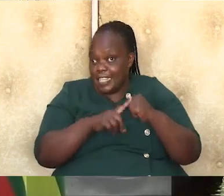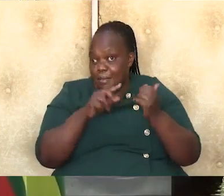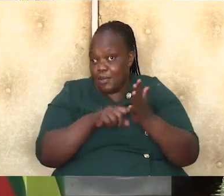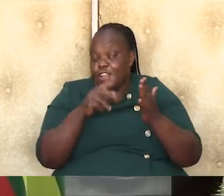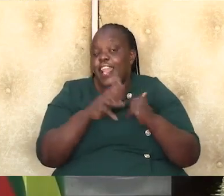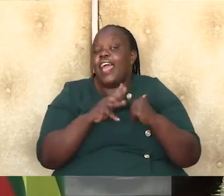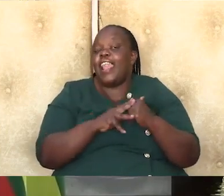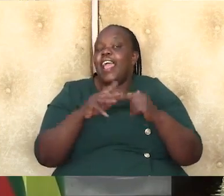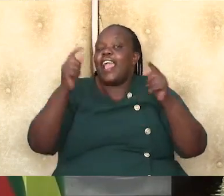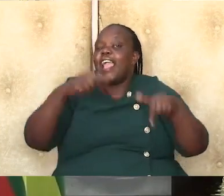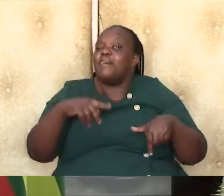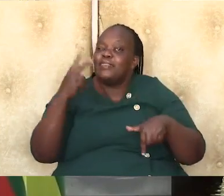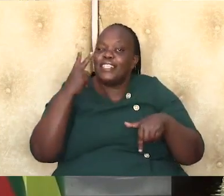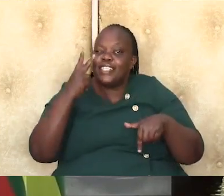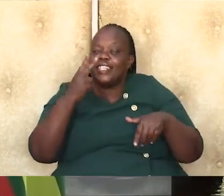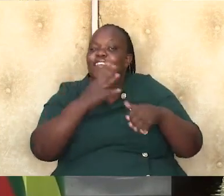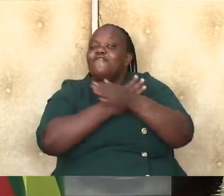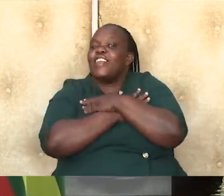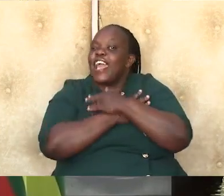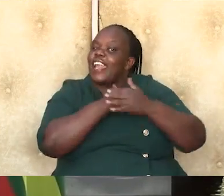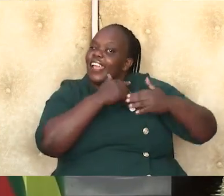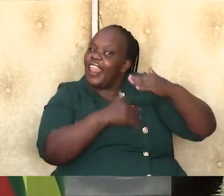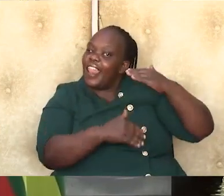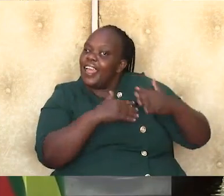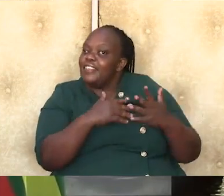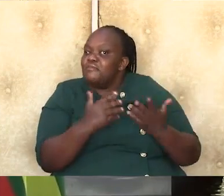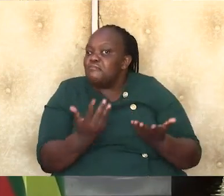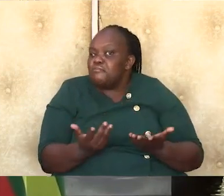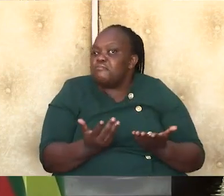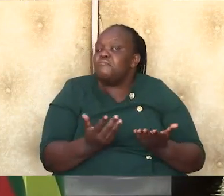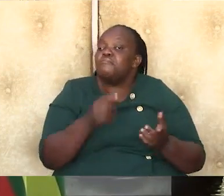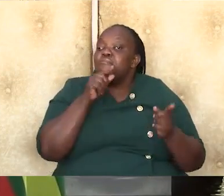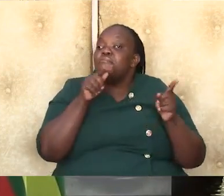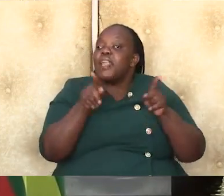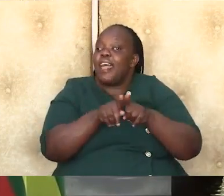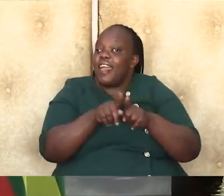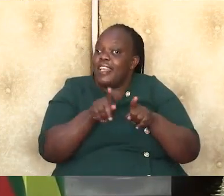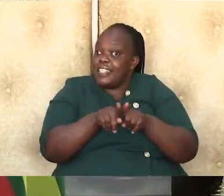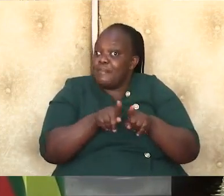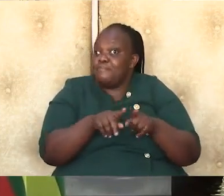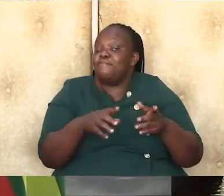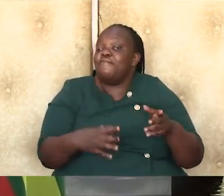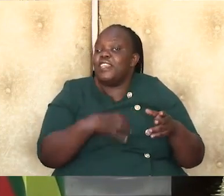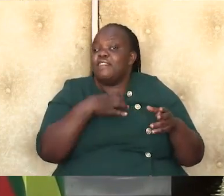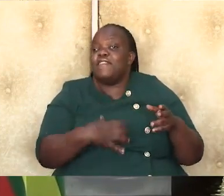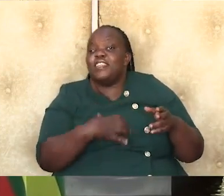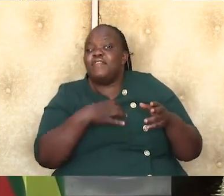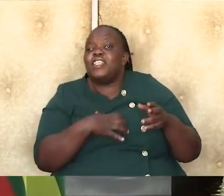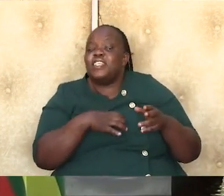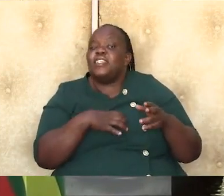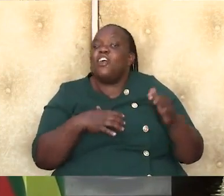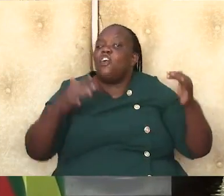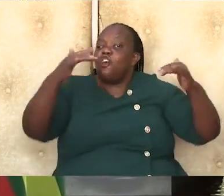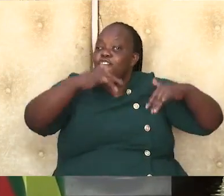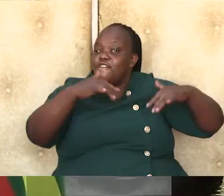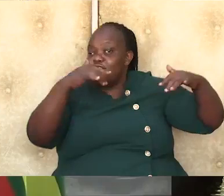26.9 walikuja kuona marafiki zao na ndugu, na pia kwenda kule kwenye